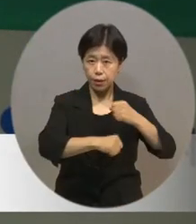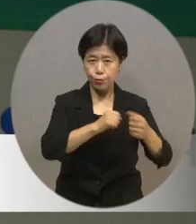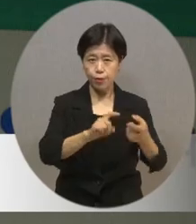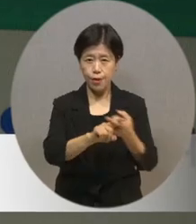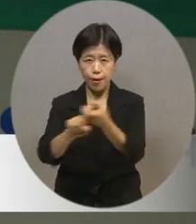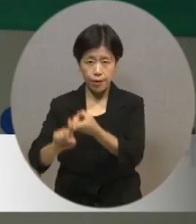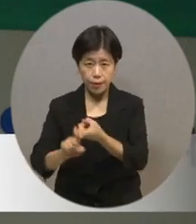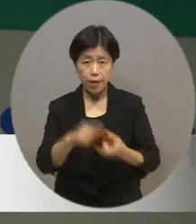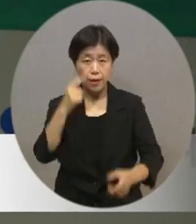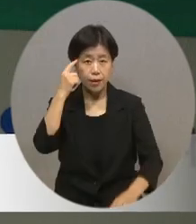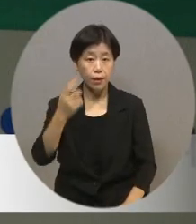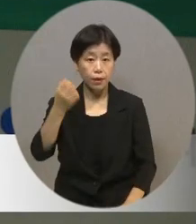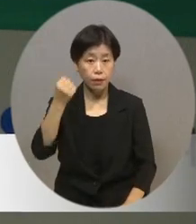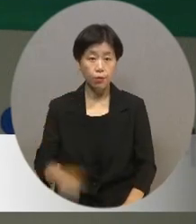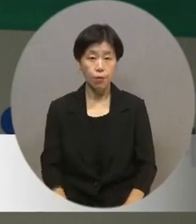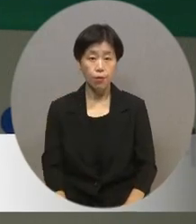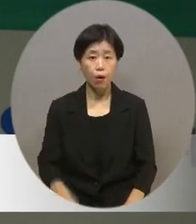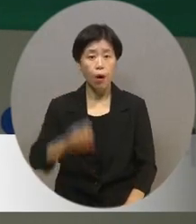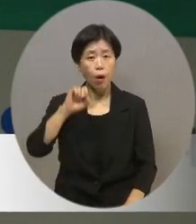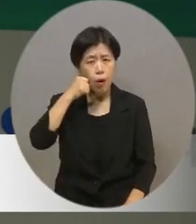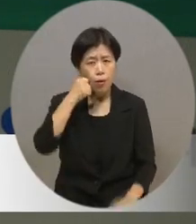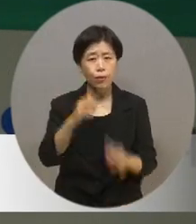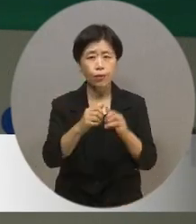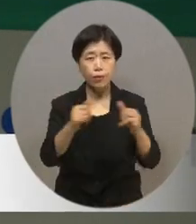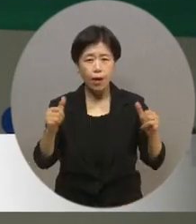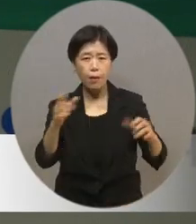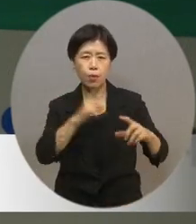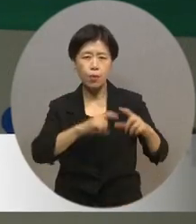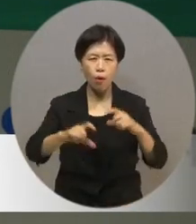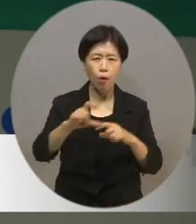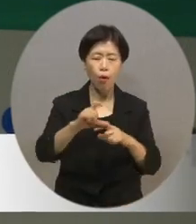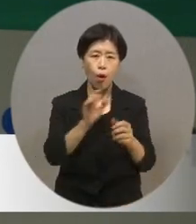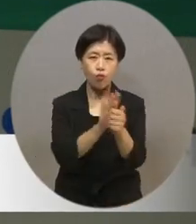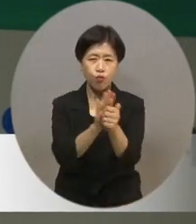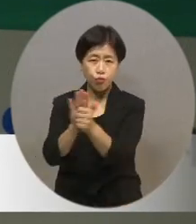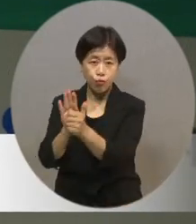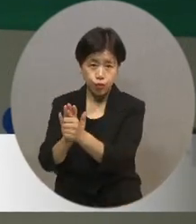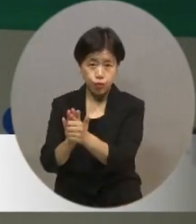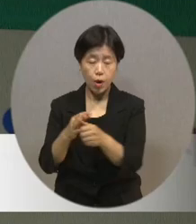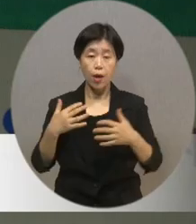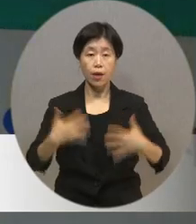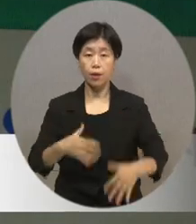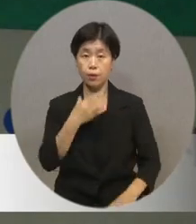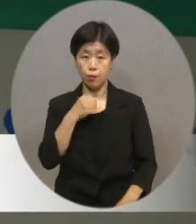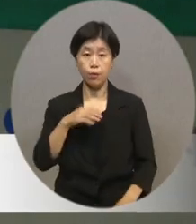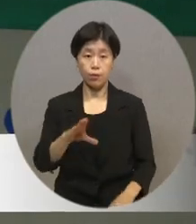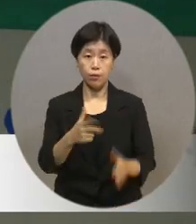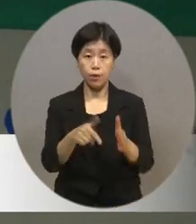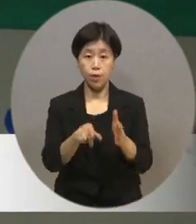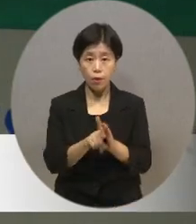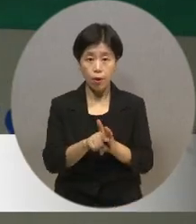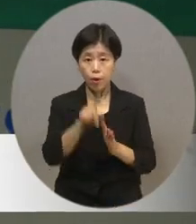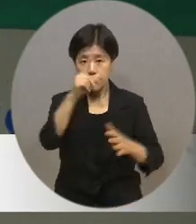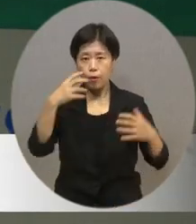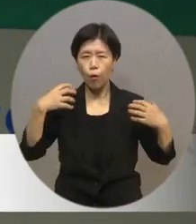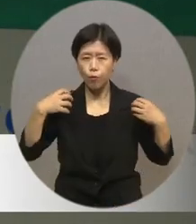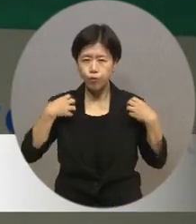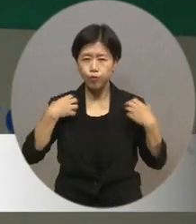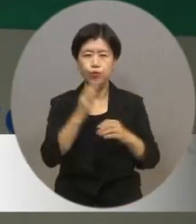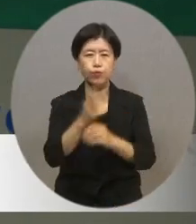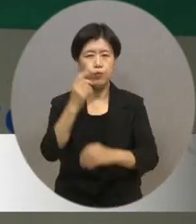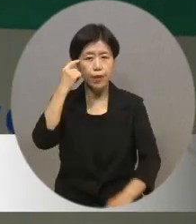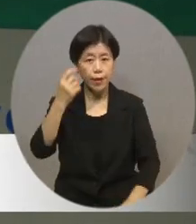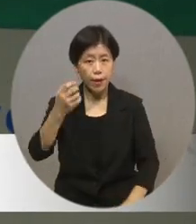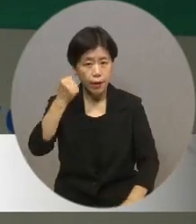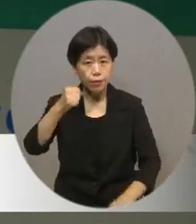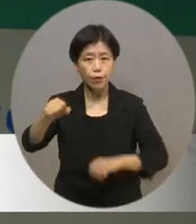토대로 여러 어려운 분들을 더 두텁게 지원하는 약자복지를 국정운영의 핵심 기조로